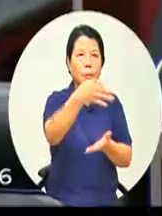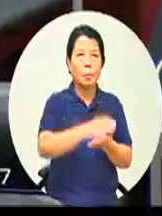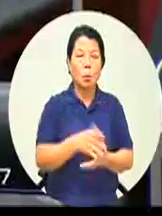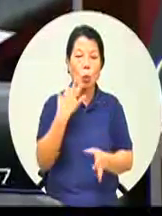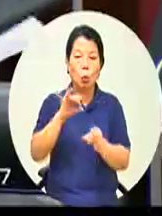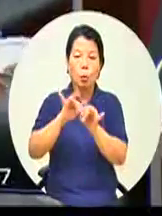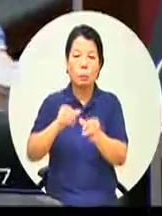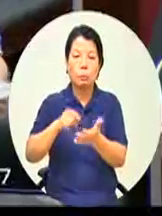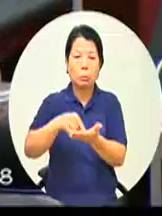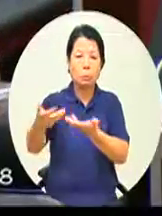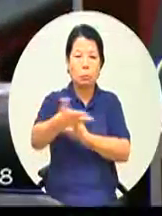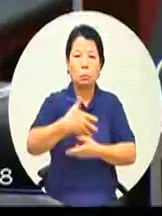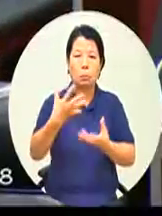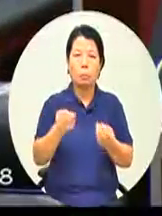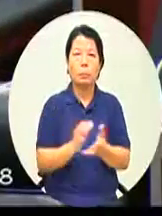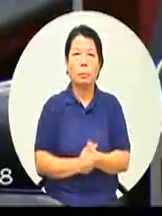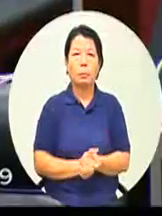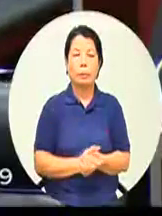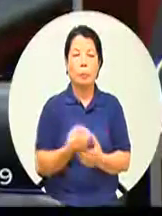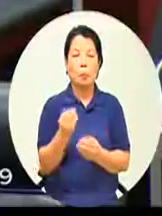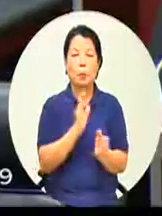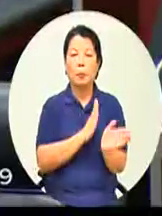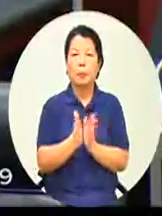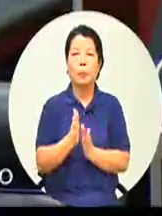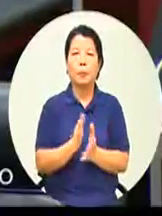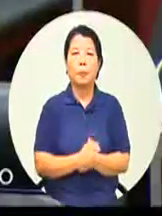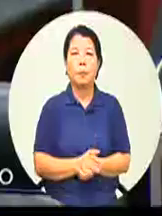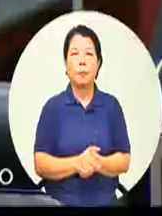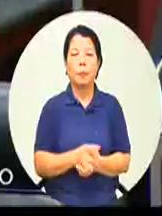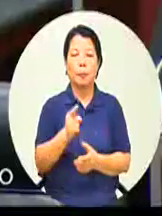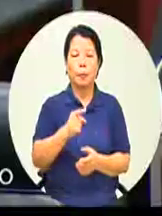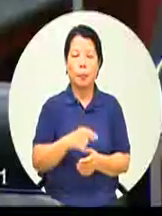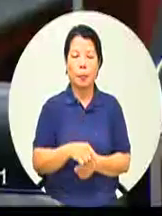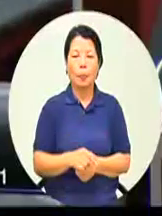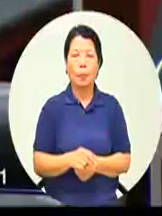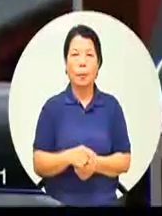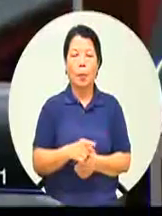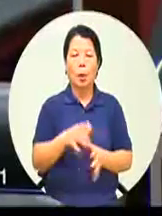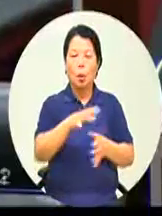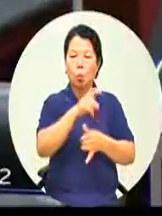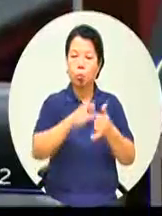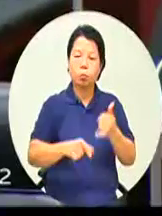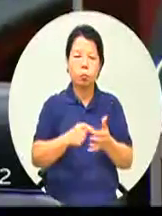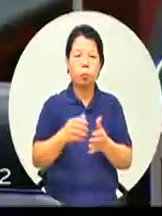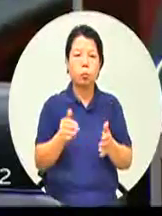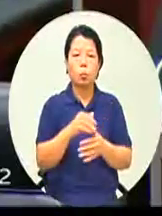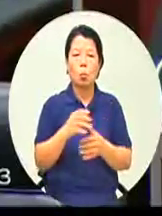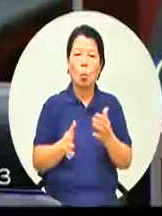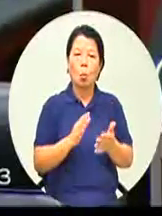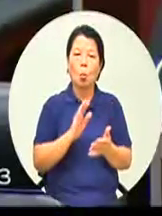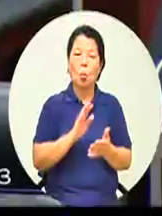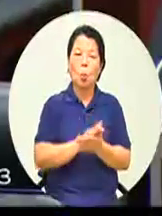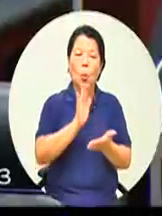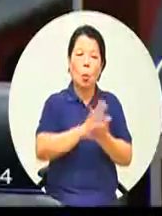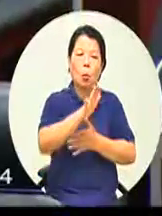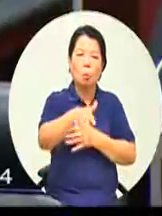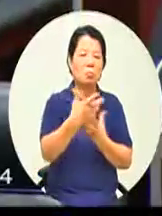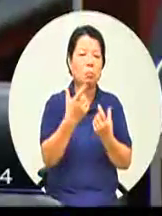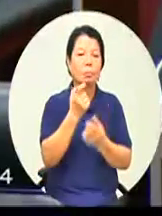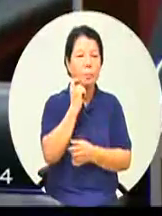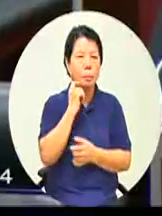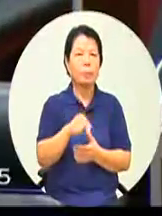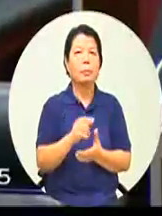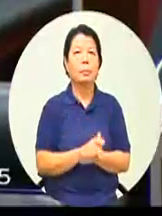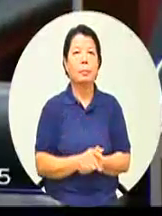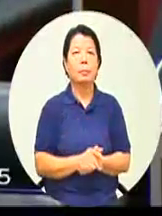征收，无可能该做这的其他后续动作。所以伫遮吼，即马咱的咱的文化局长，